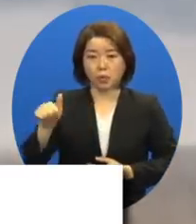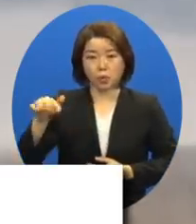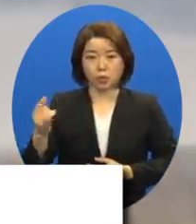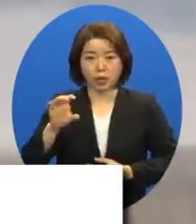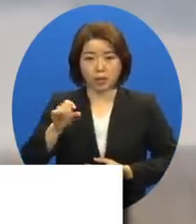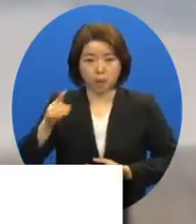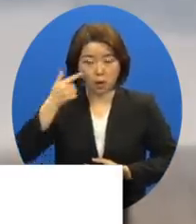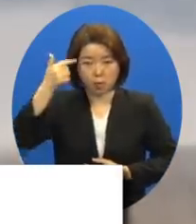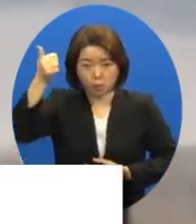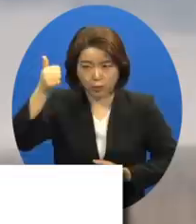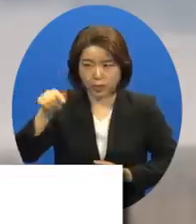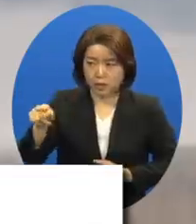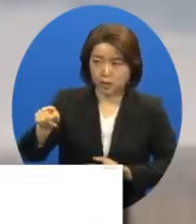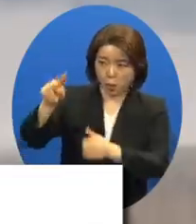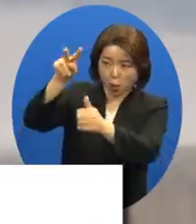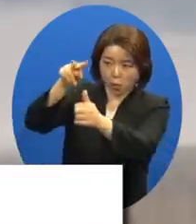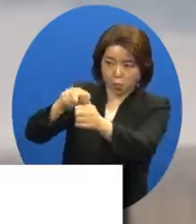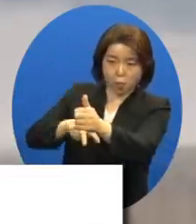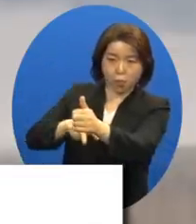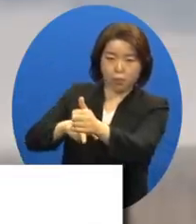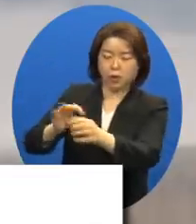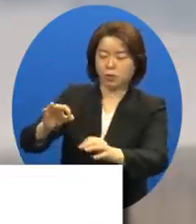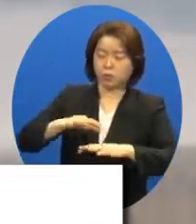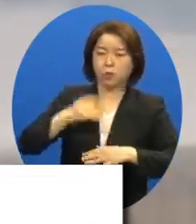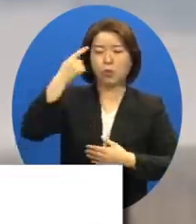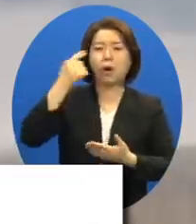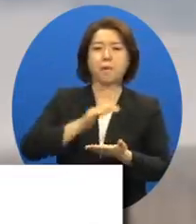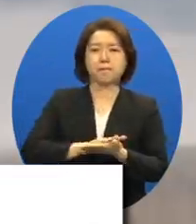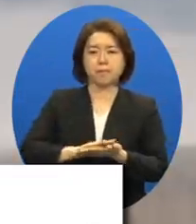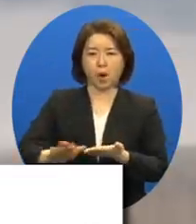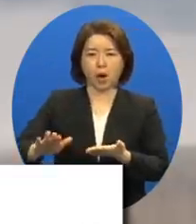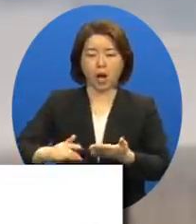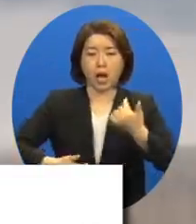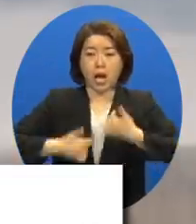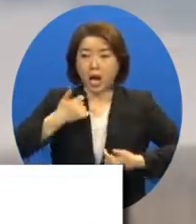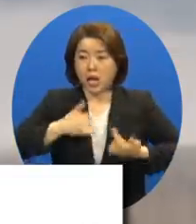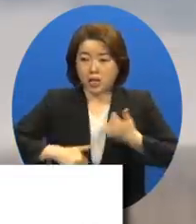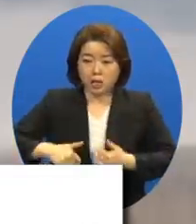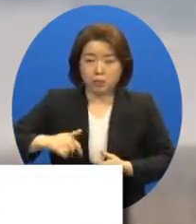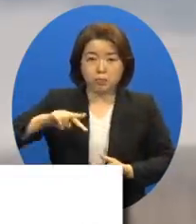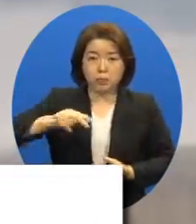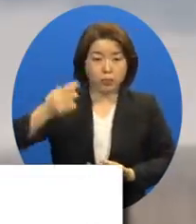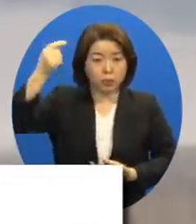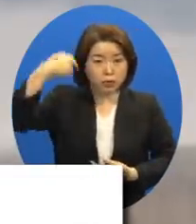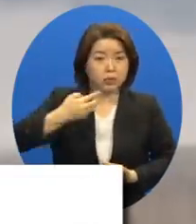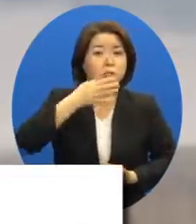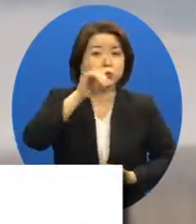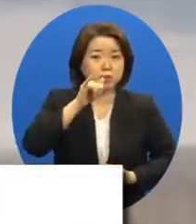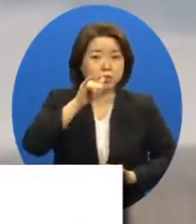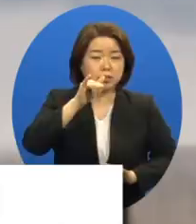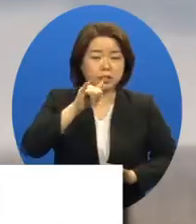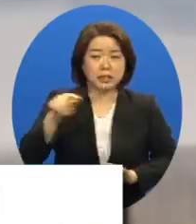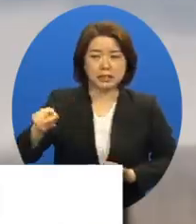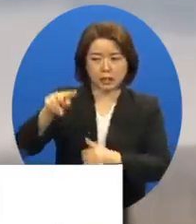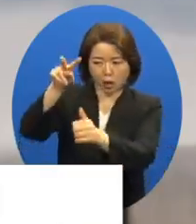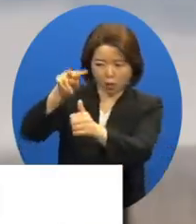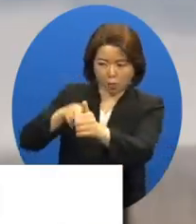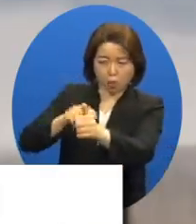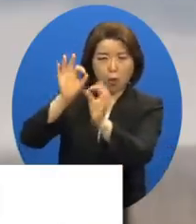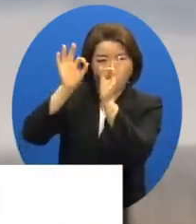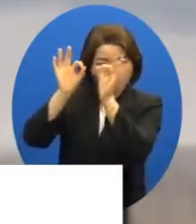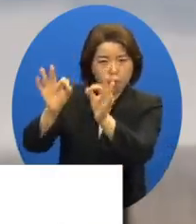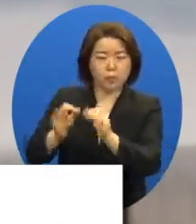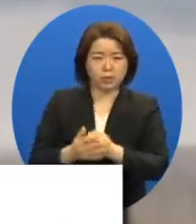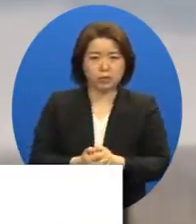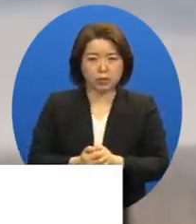그래서 느껴지는 놀라운 평안 기쁨 조차 느껴질 정도의 그 목사님의 모습을 보면서